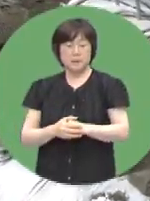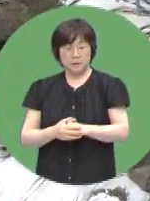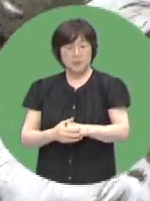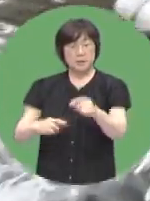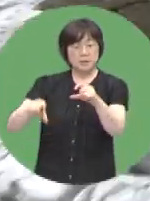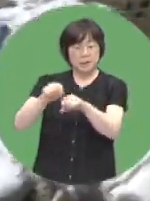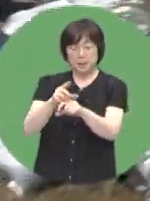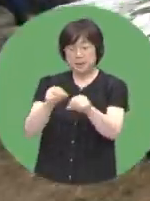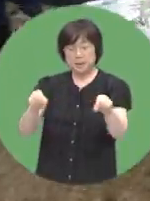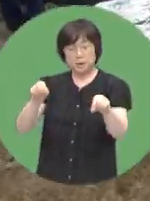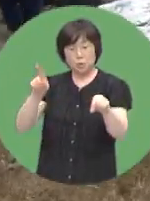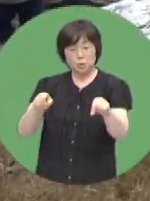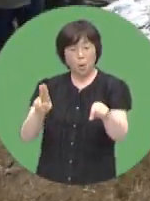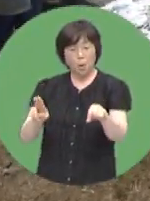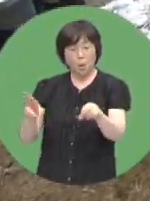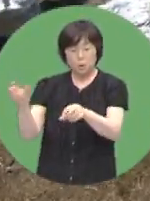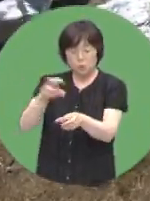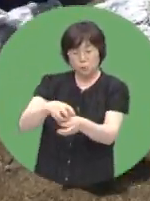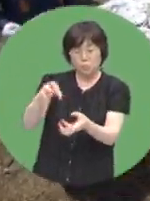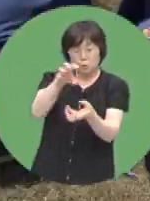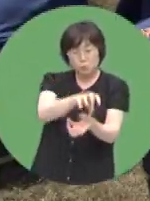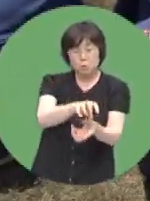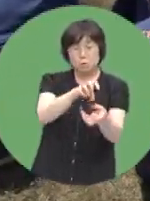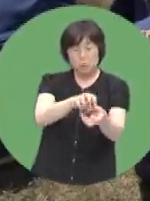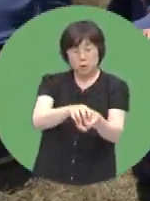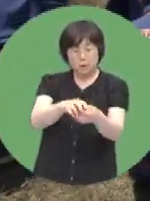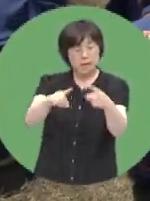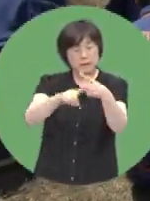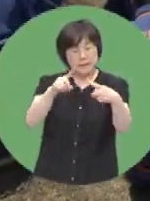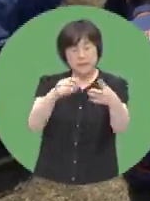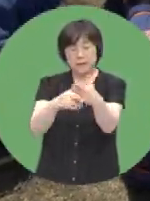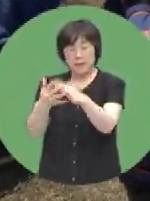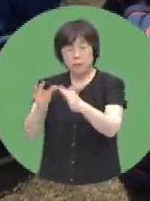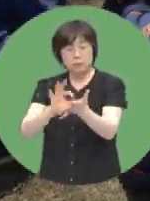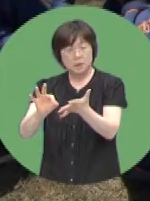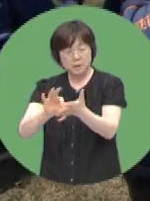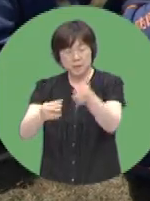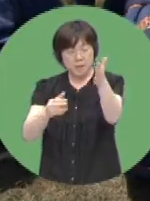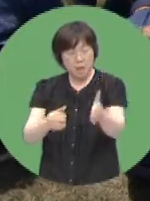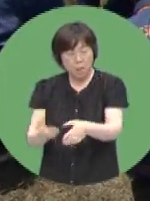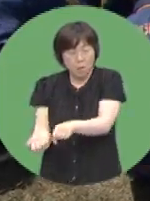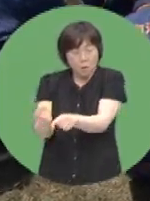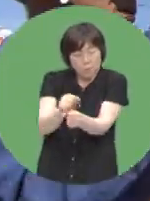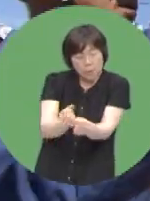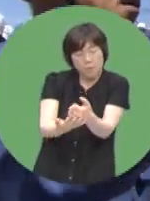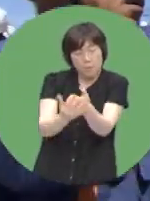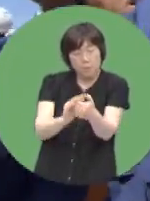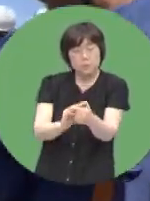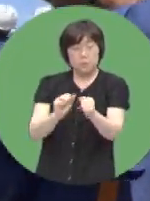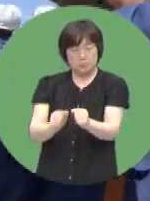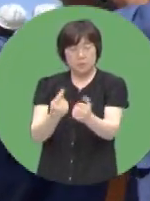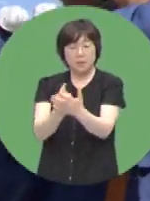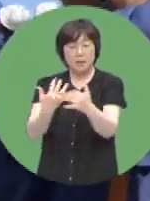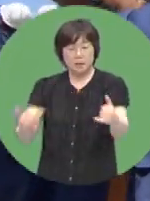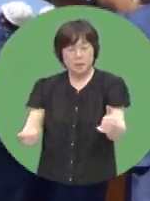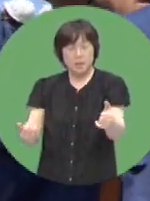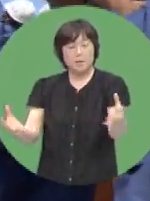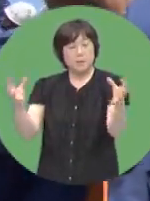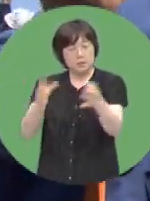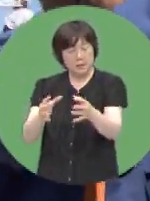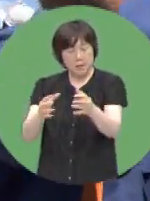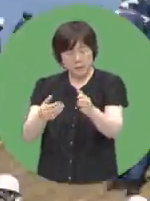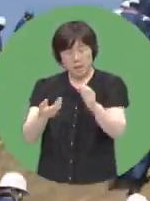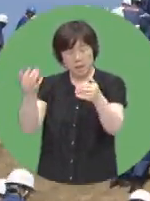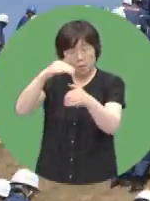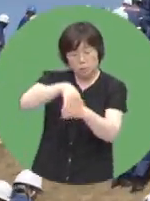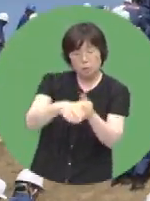さらに土のうを積み上げたり、木や竹を使って堤防を補強するなど、参加者が一丸となって洪水を防ぐための演